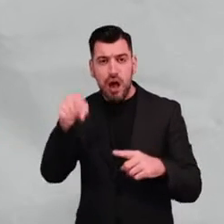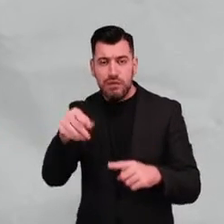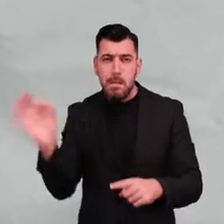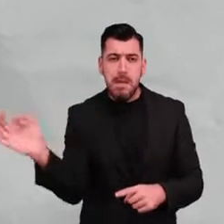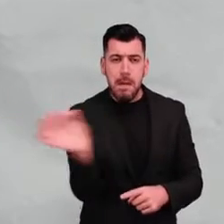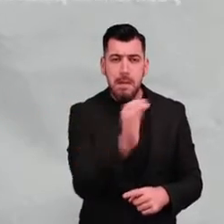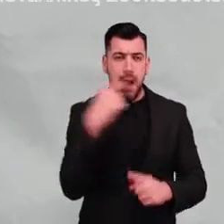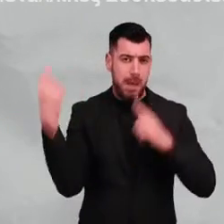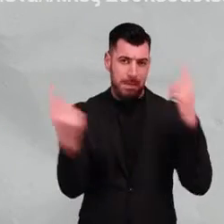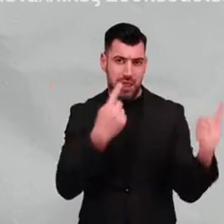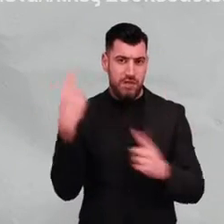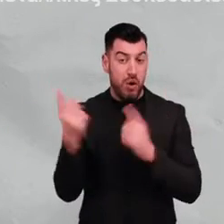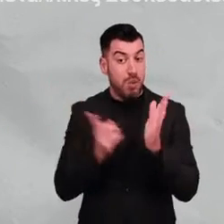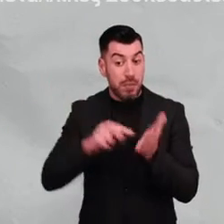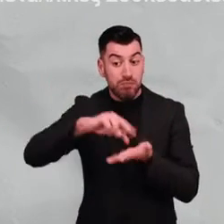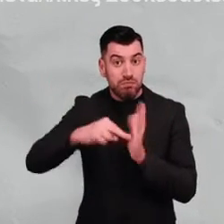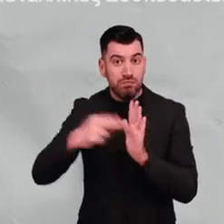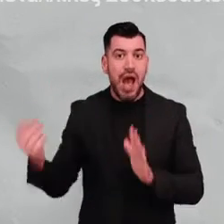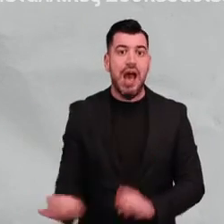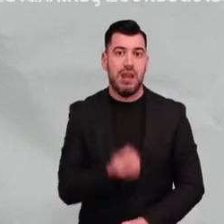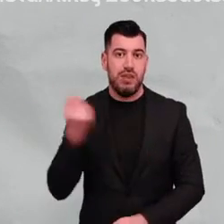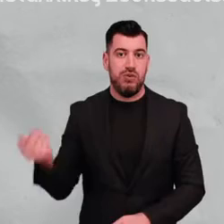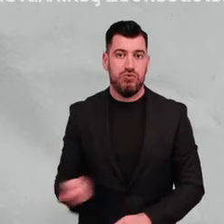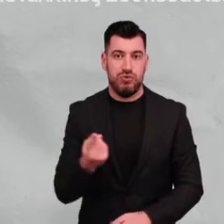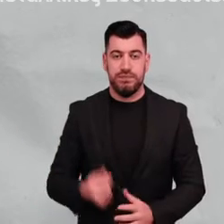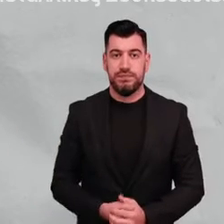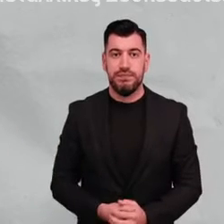περιβάλλον όταν δεν τα διαχειριζόμαστε σωστά.